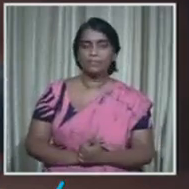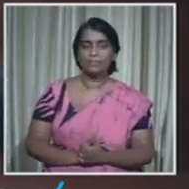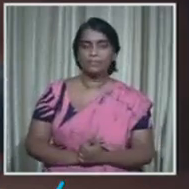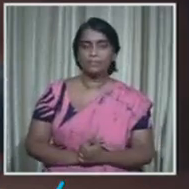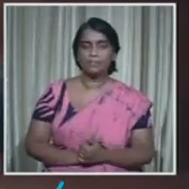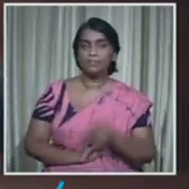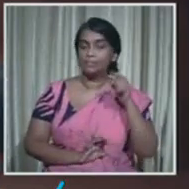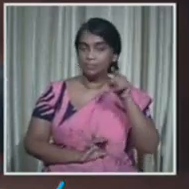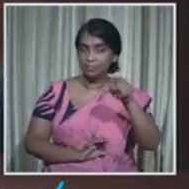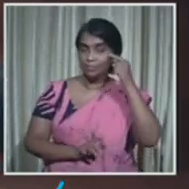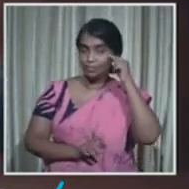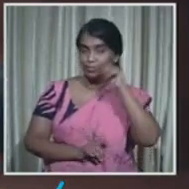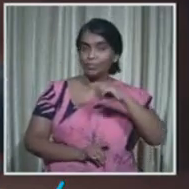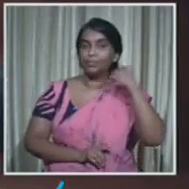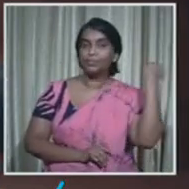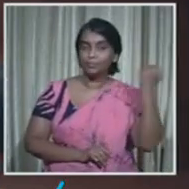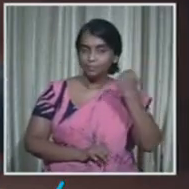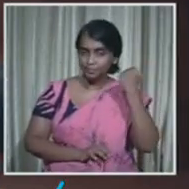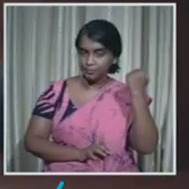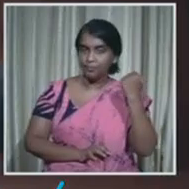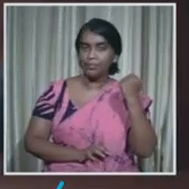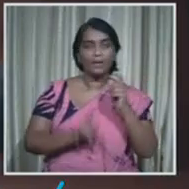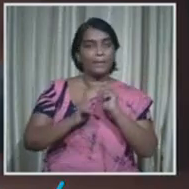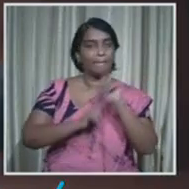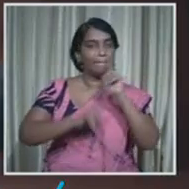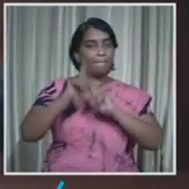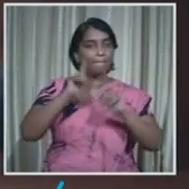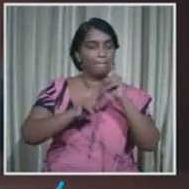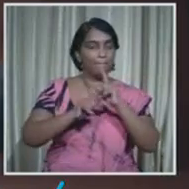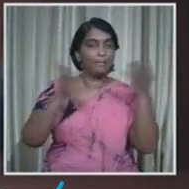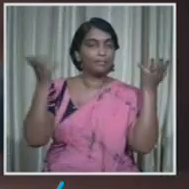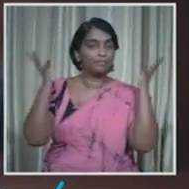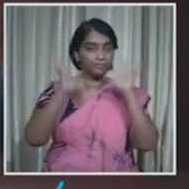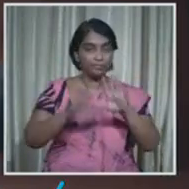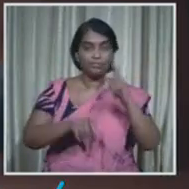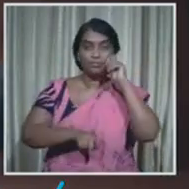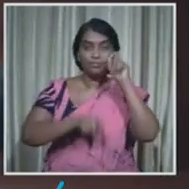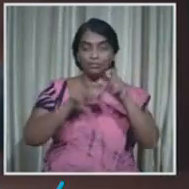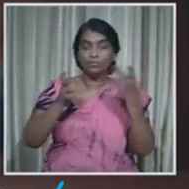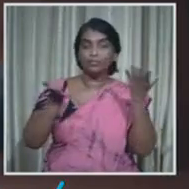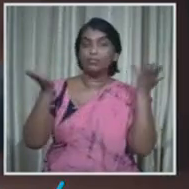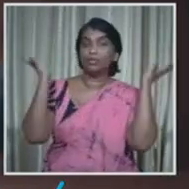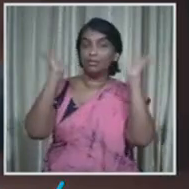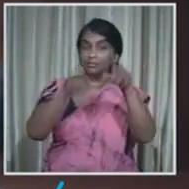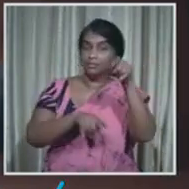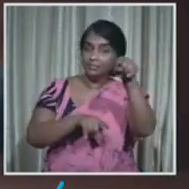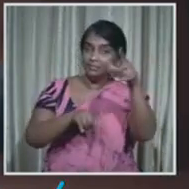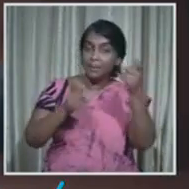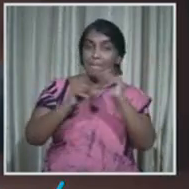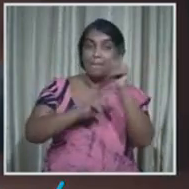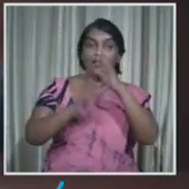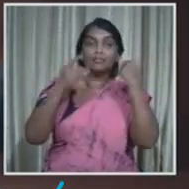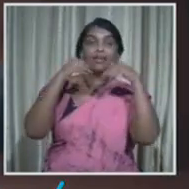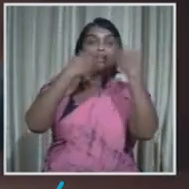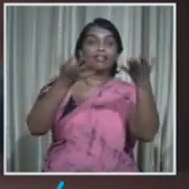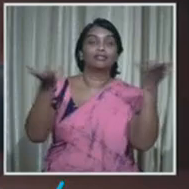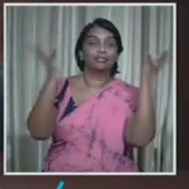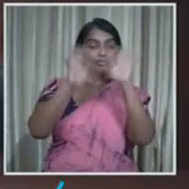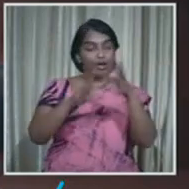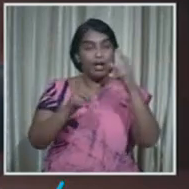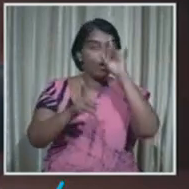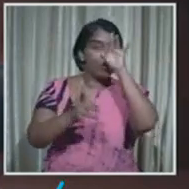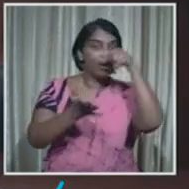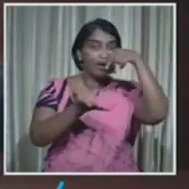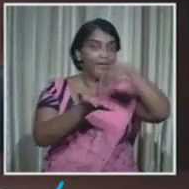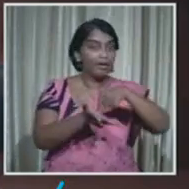Etumate Katava, Parliament to Isara Ekresala in a Janata Visaratari, Kurnagala Mansan Deta, Janata